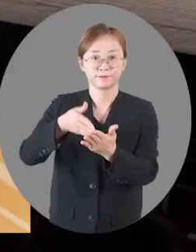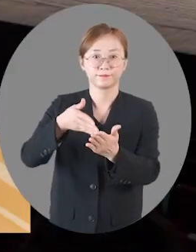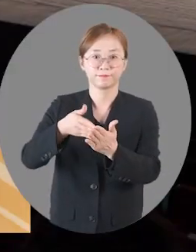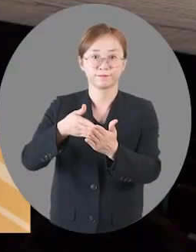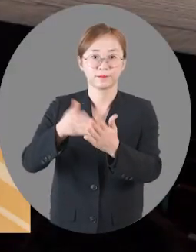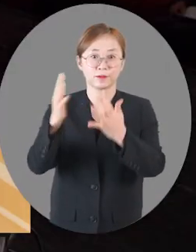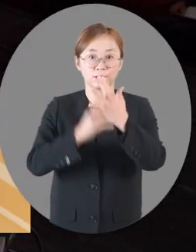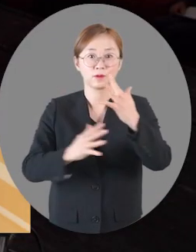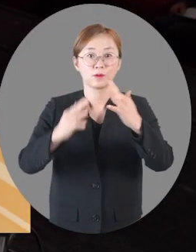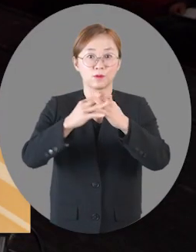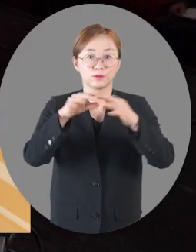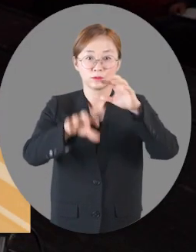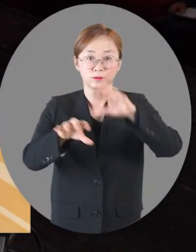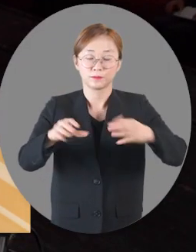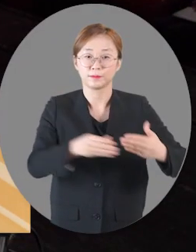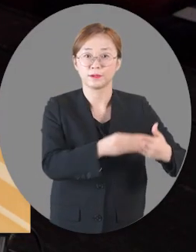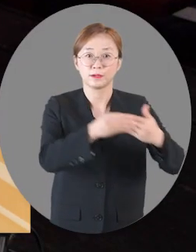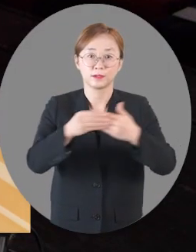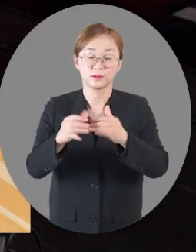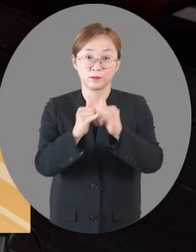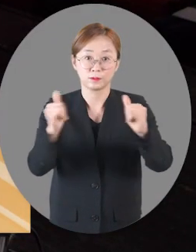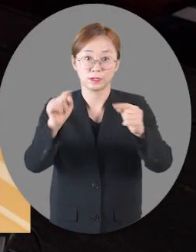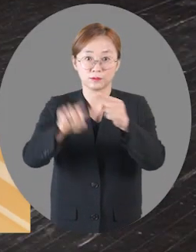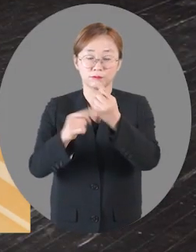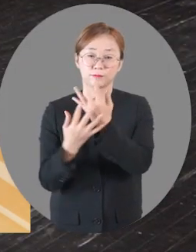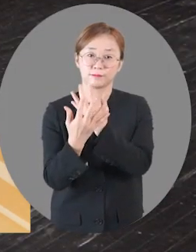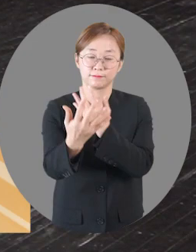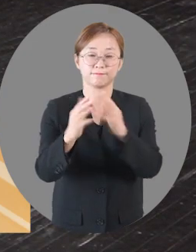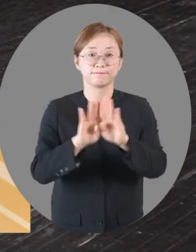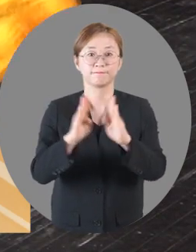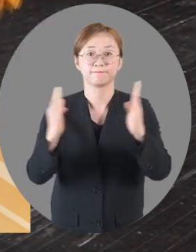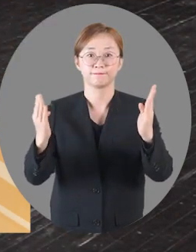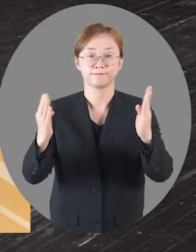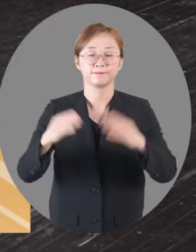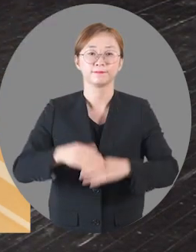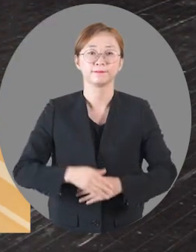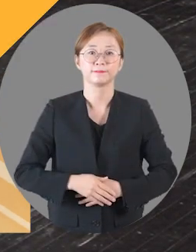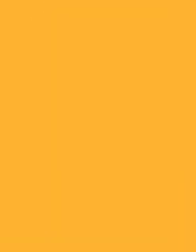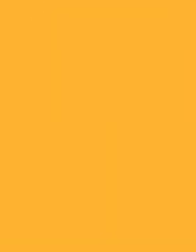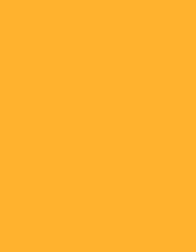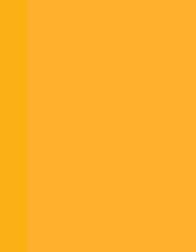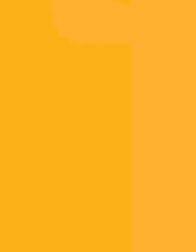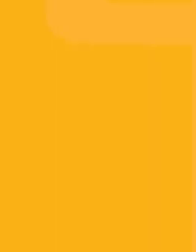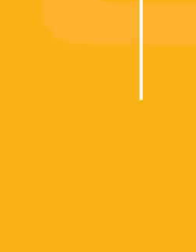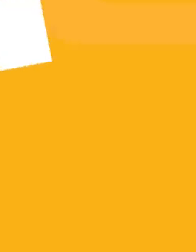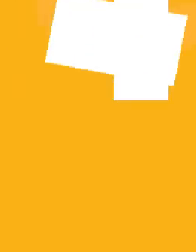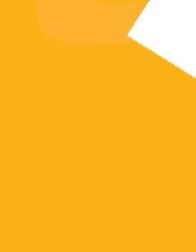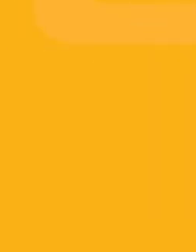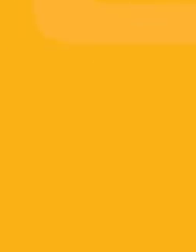주요 뉴스입니다. 공주시 새마을 지도자 한마음 대회가 개최됐습니다.